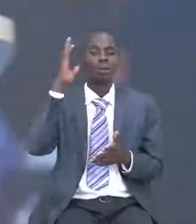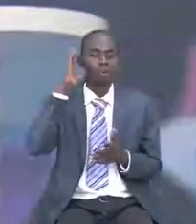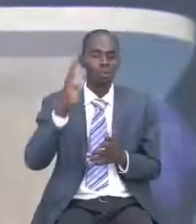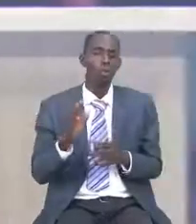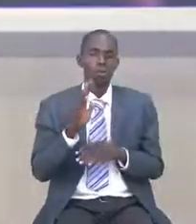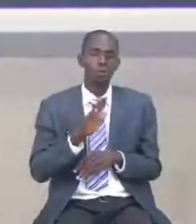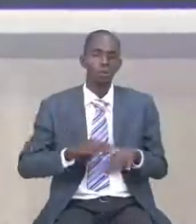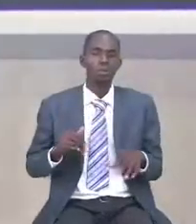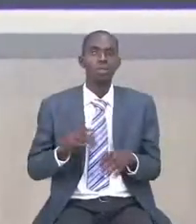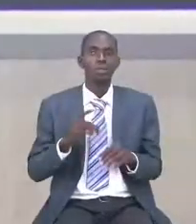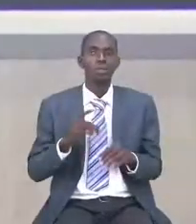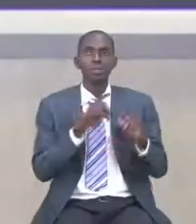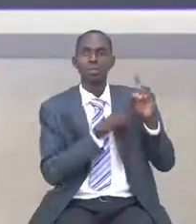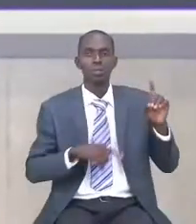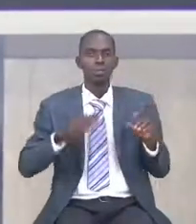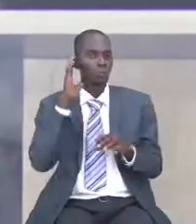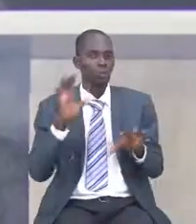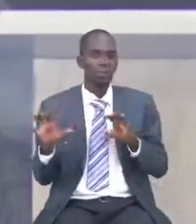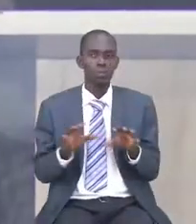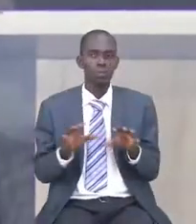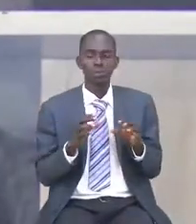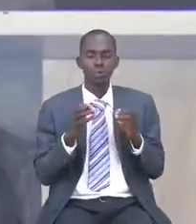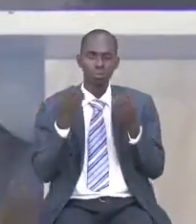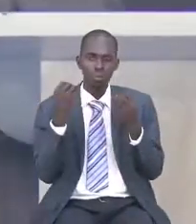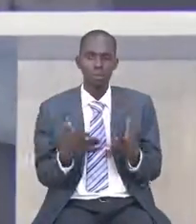nombre que notre Seigneur Dieu les appellera.